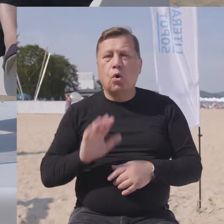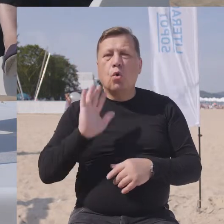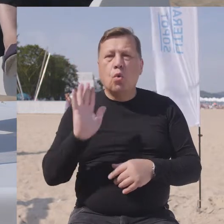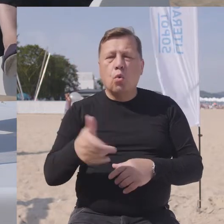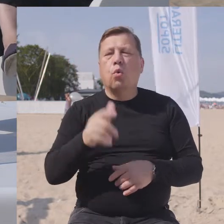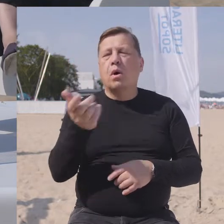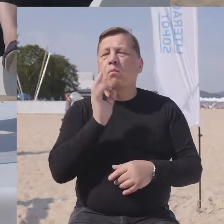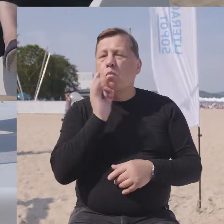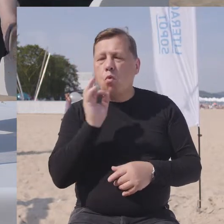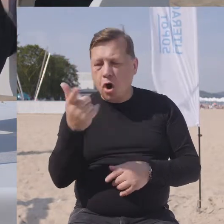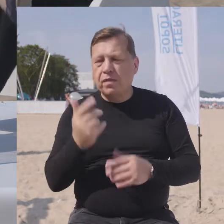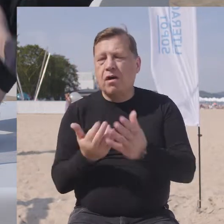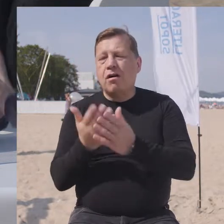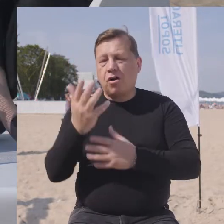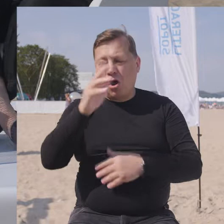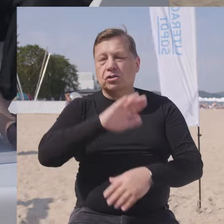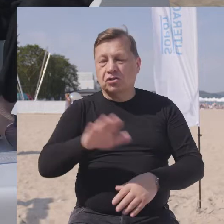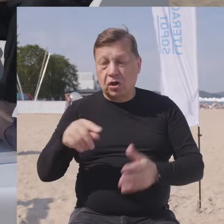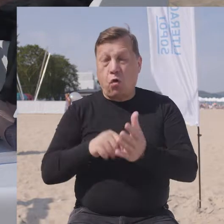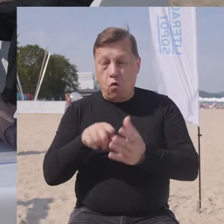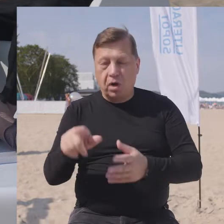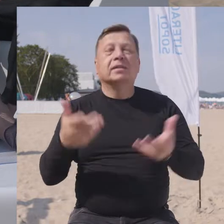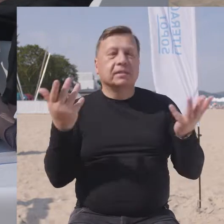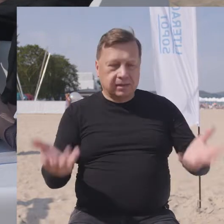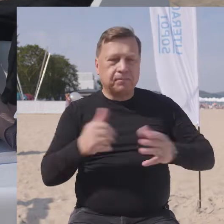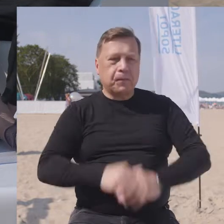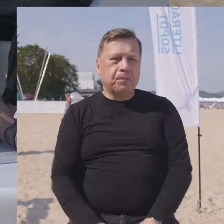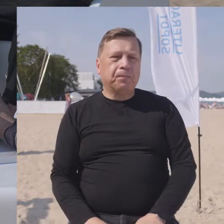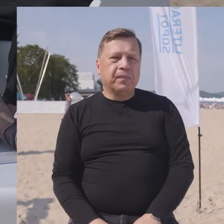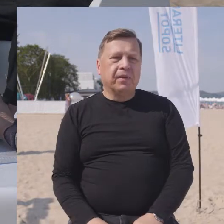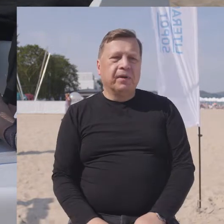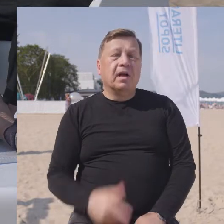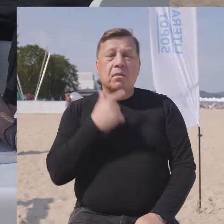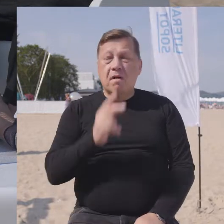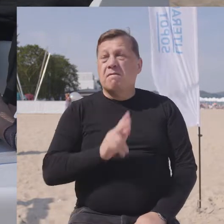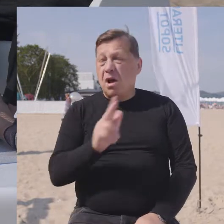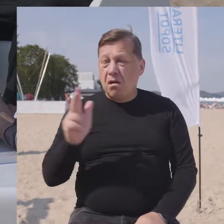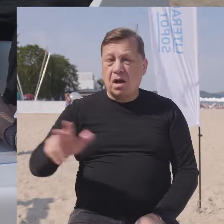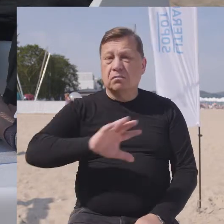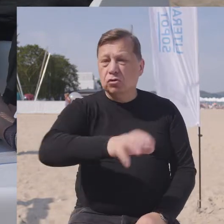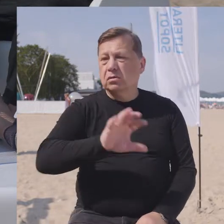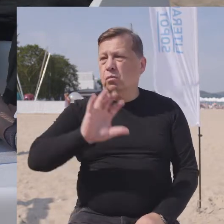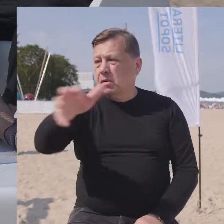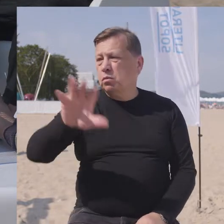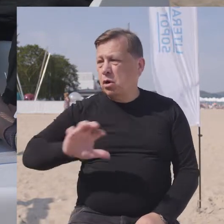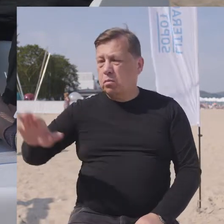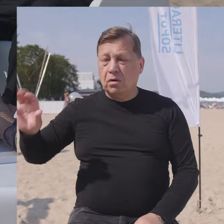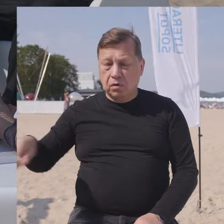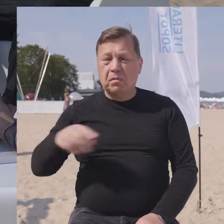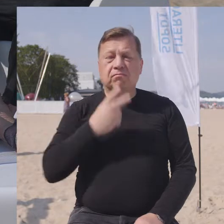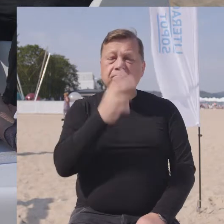Literatura dojrzewająca. Dojrzewająca. I w tym każdym właściwie segmencie możemy teraz na polskim